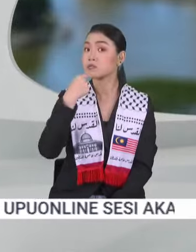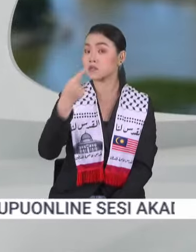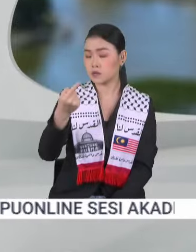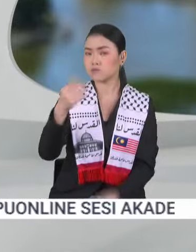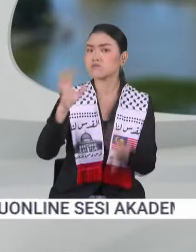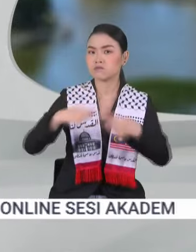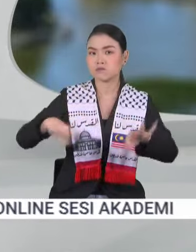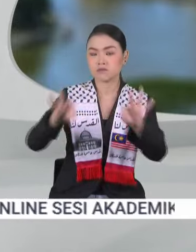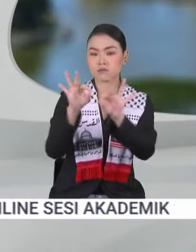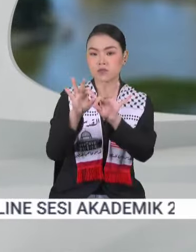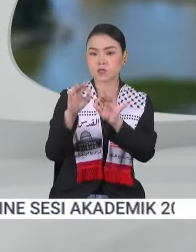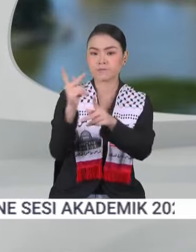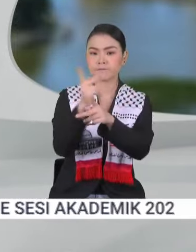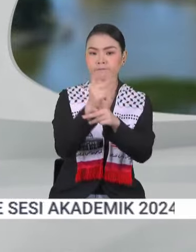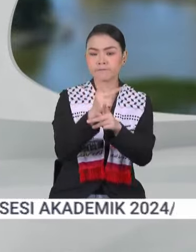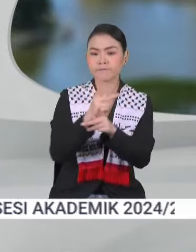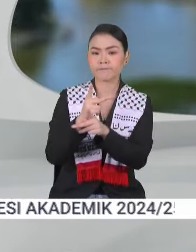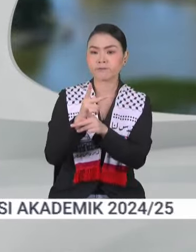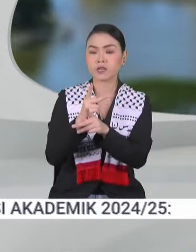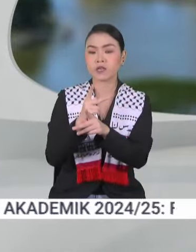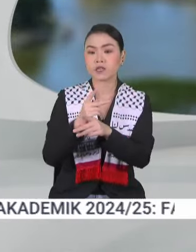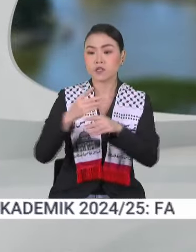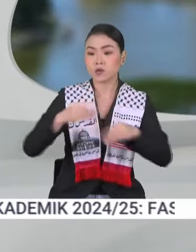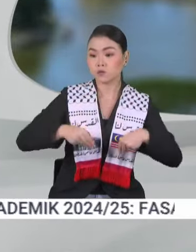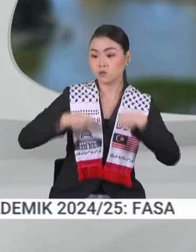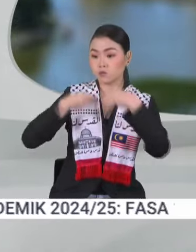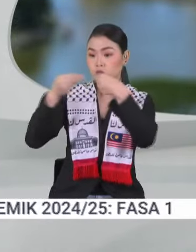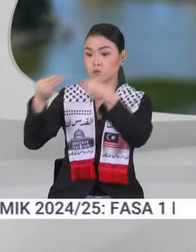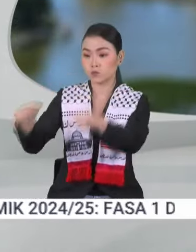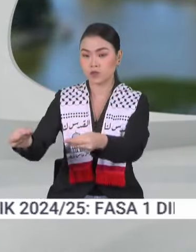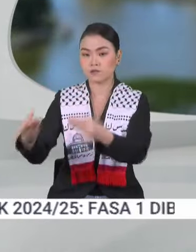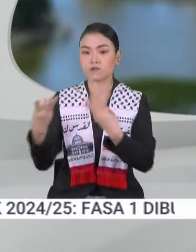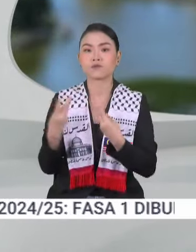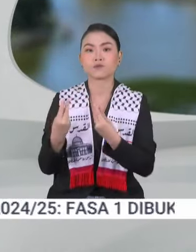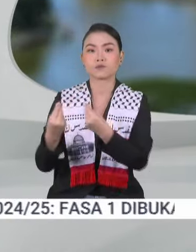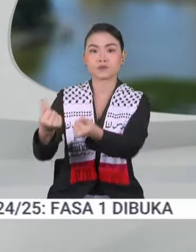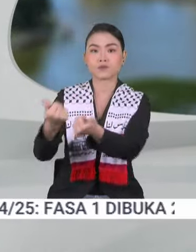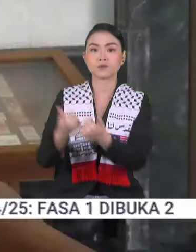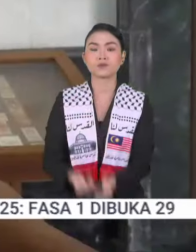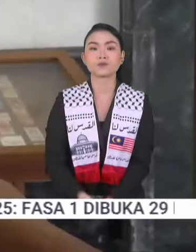ia penting bagi memastikan sistem penyampaian kerajaan lebih